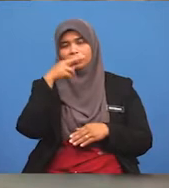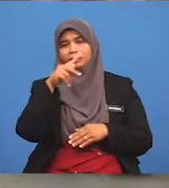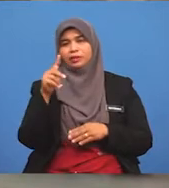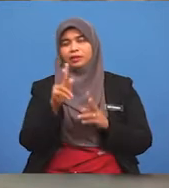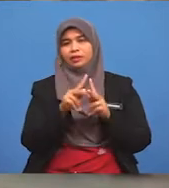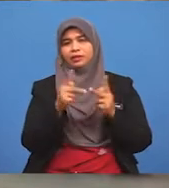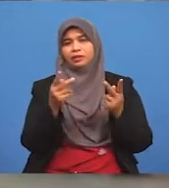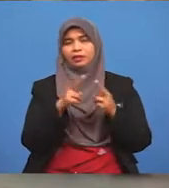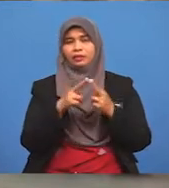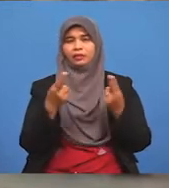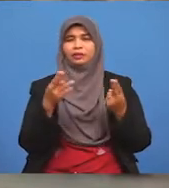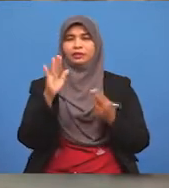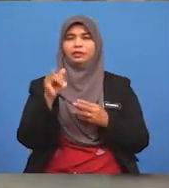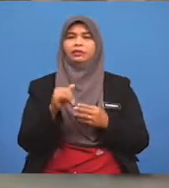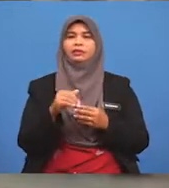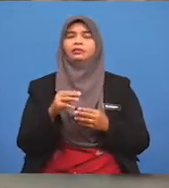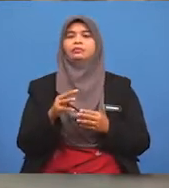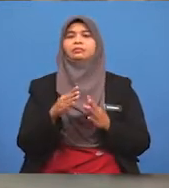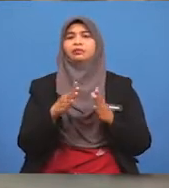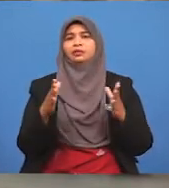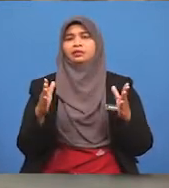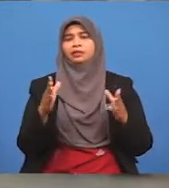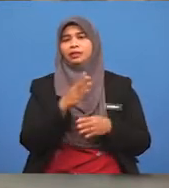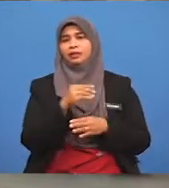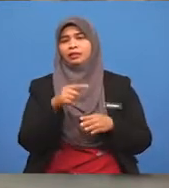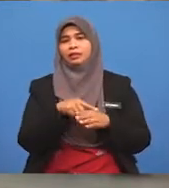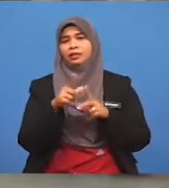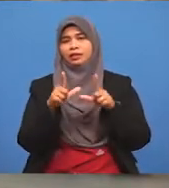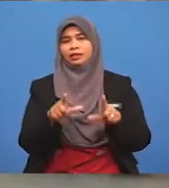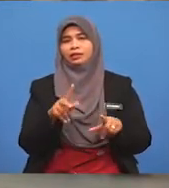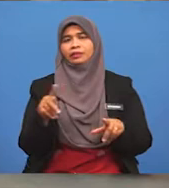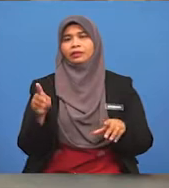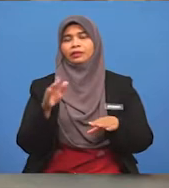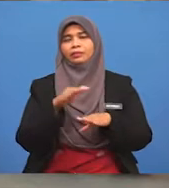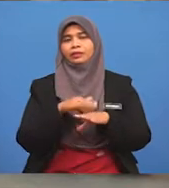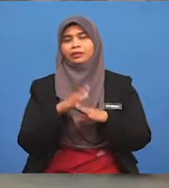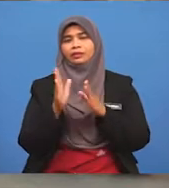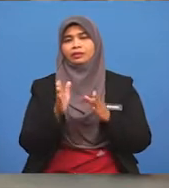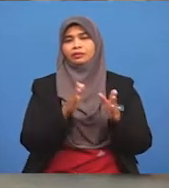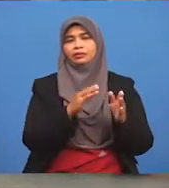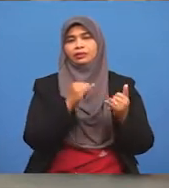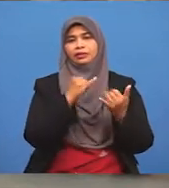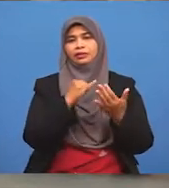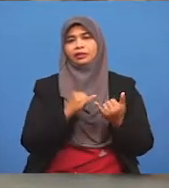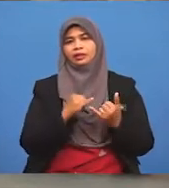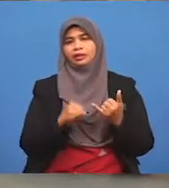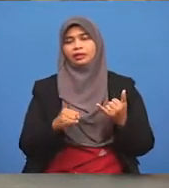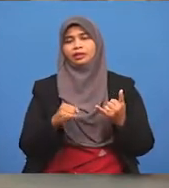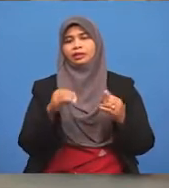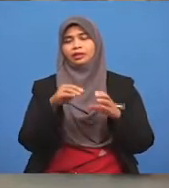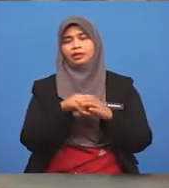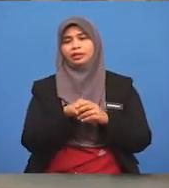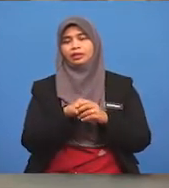kitab hadis yang muktabar dan diletakkan pada susunan terakhir sekali dalam